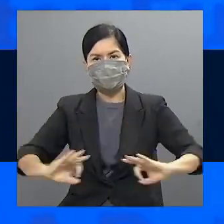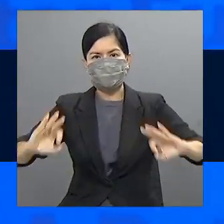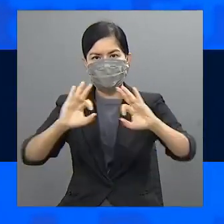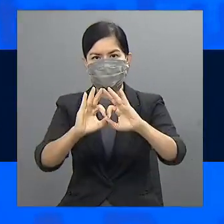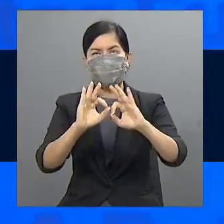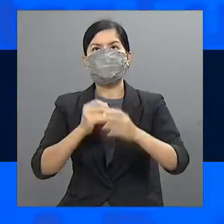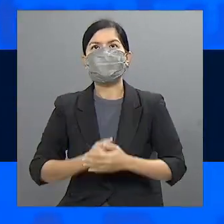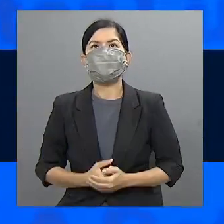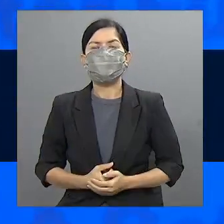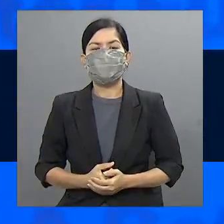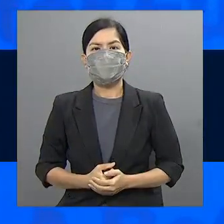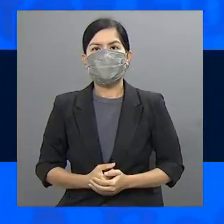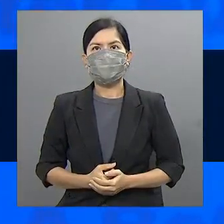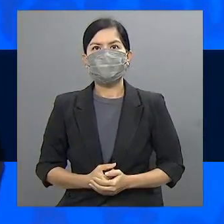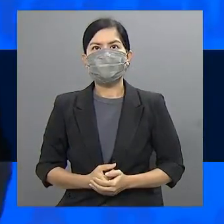climate wars